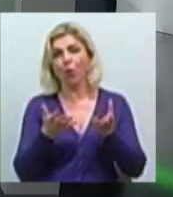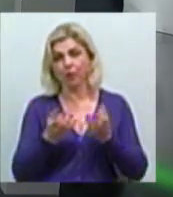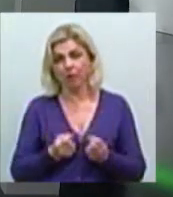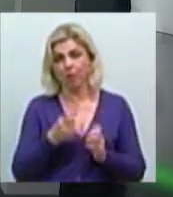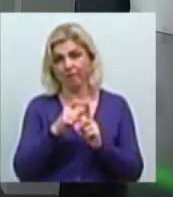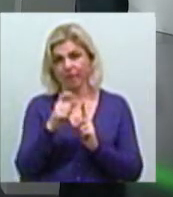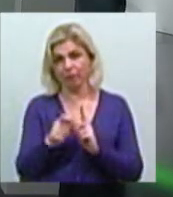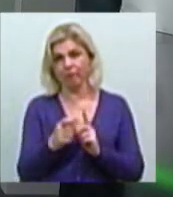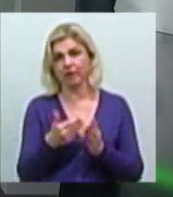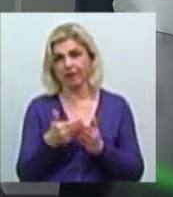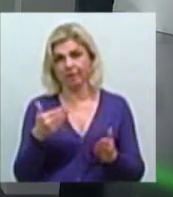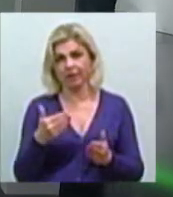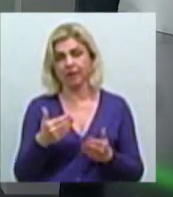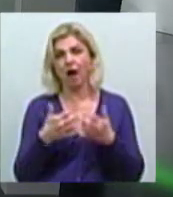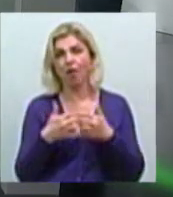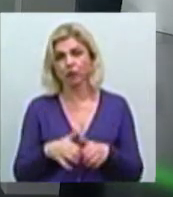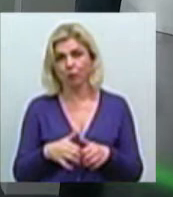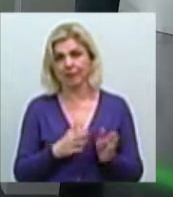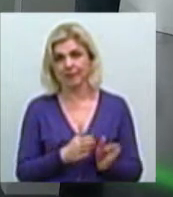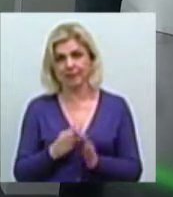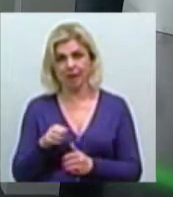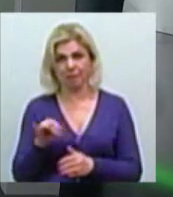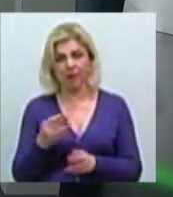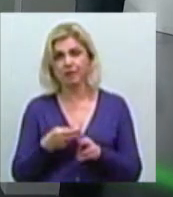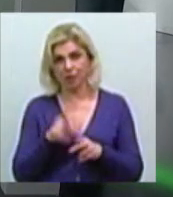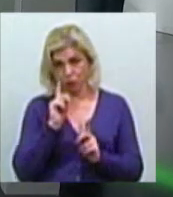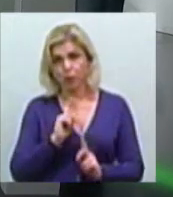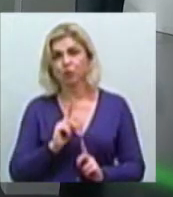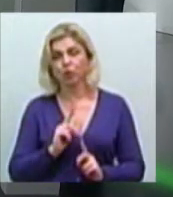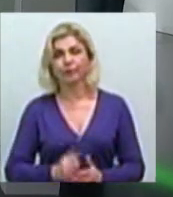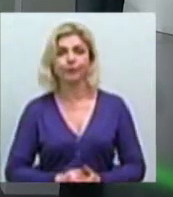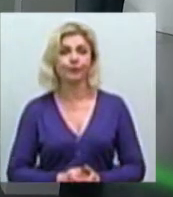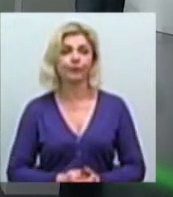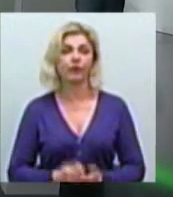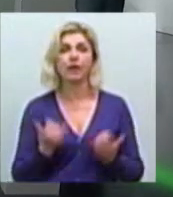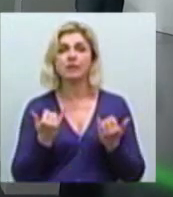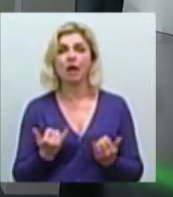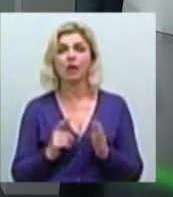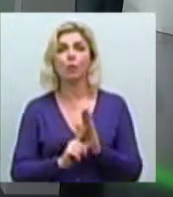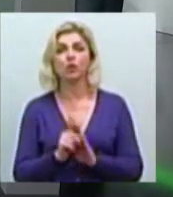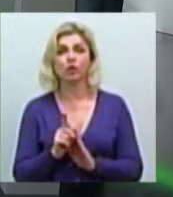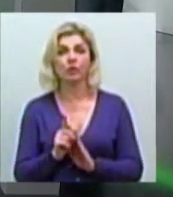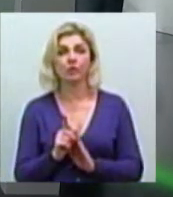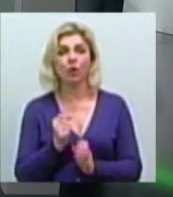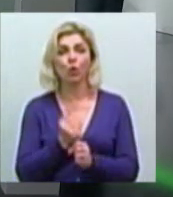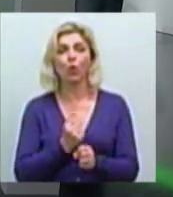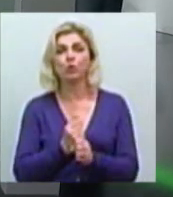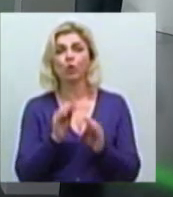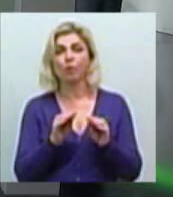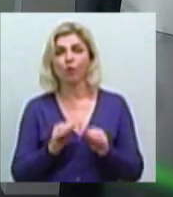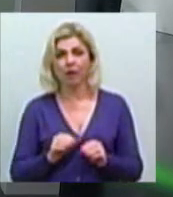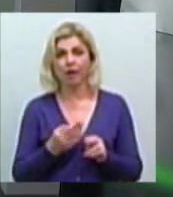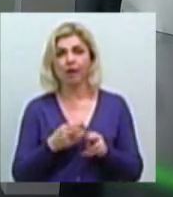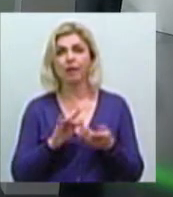отримаєте відповідь від автоматичної системи. Це зручно. Ми зараз починаємо розробку чат-бота